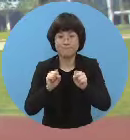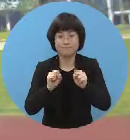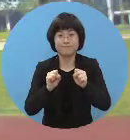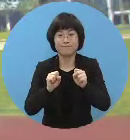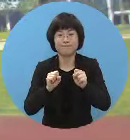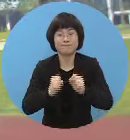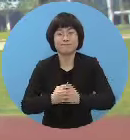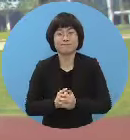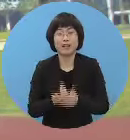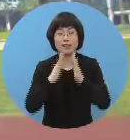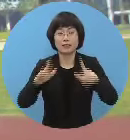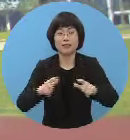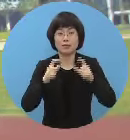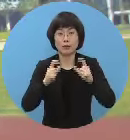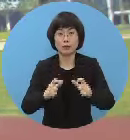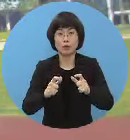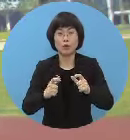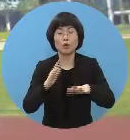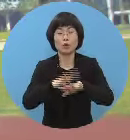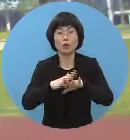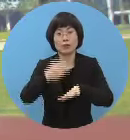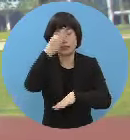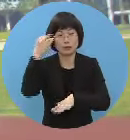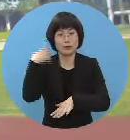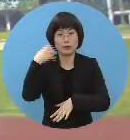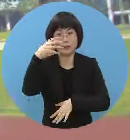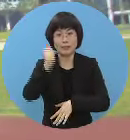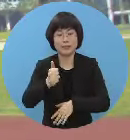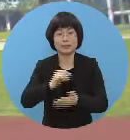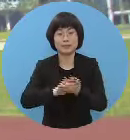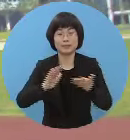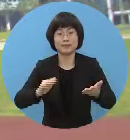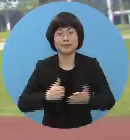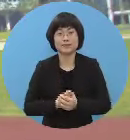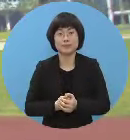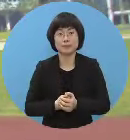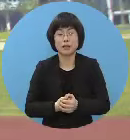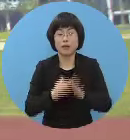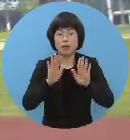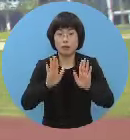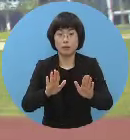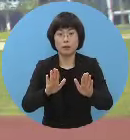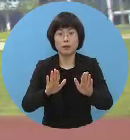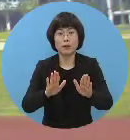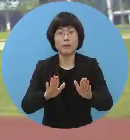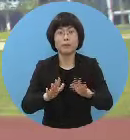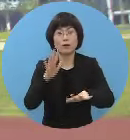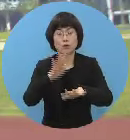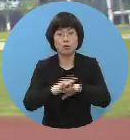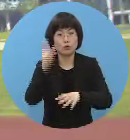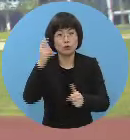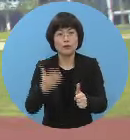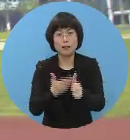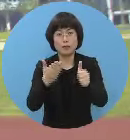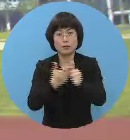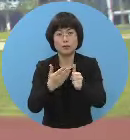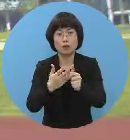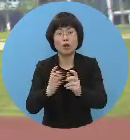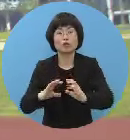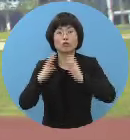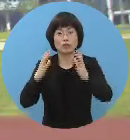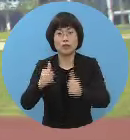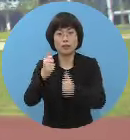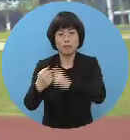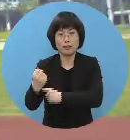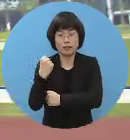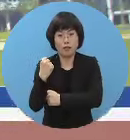안녕하십니까? 전라남도 농업기술원장 최경주입니다. 민선 6기 농축산업의 국제 경쟁력 확보를